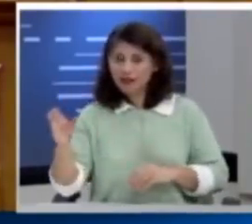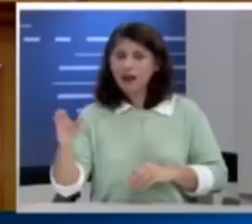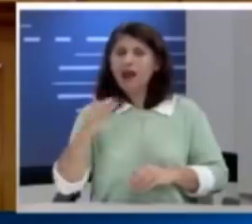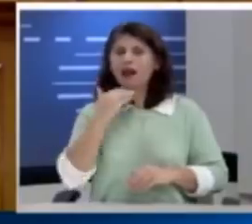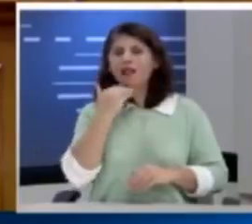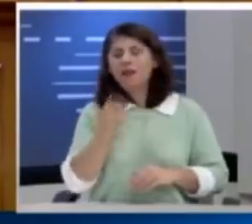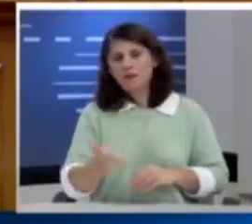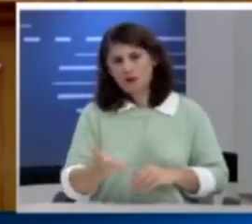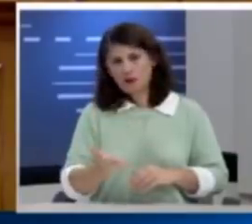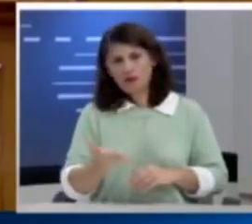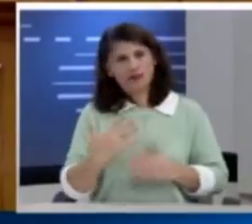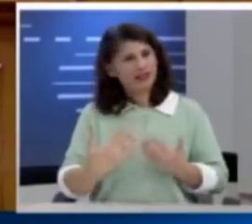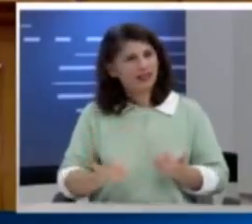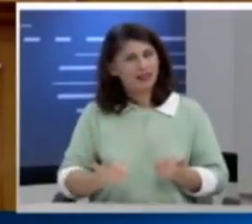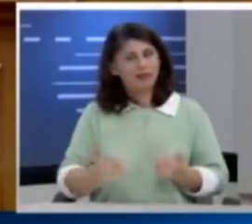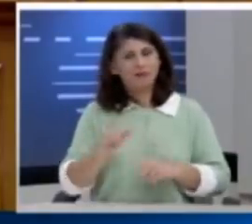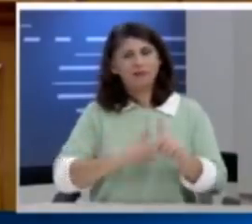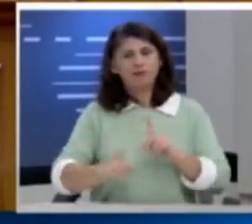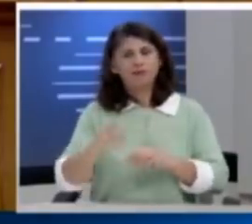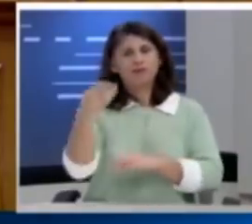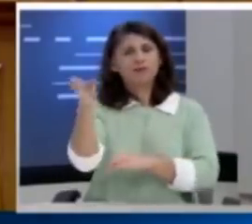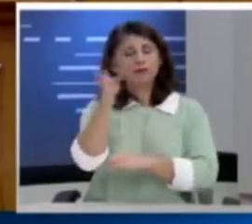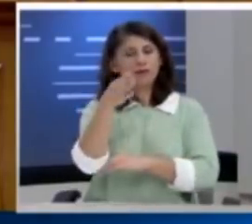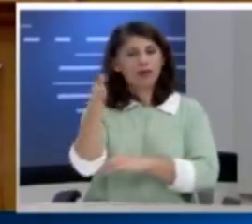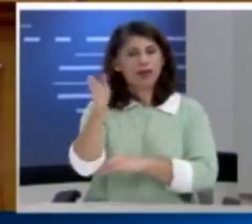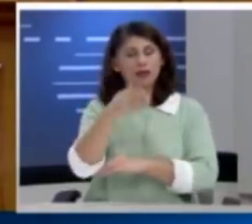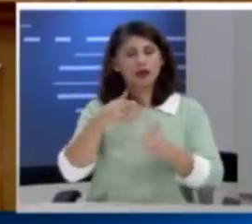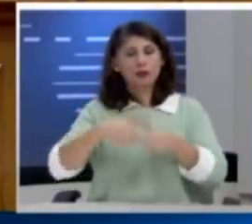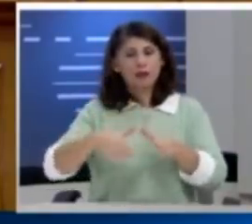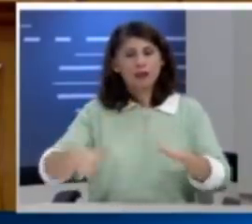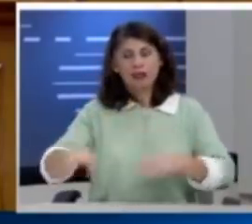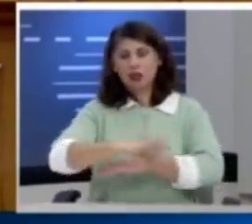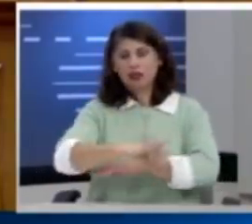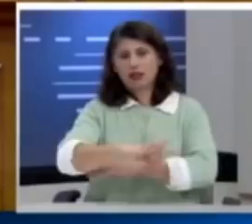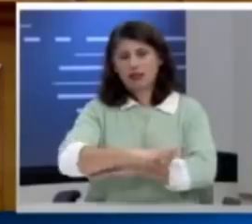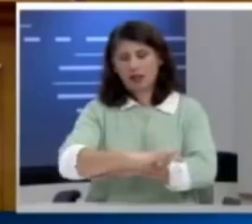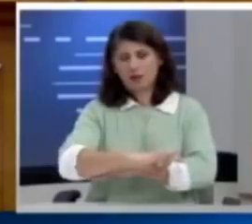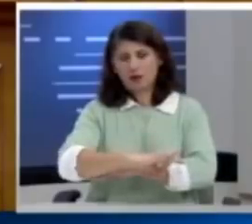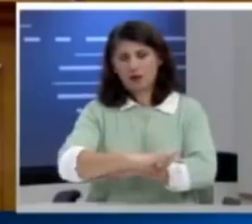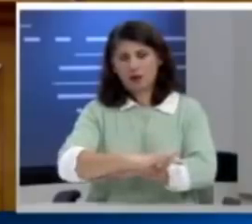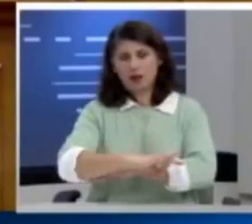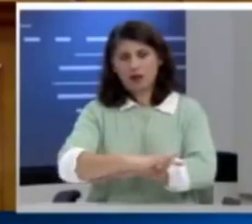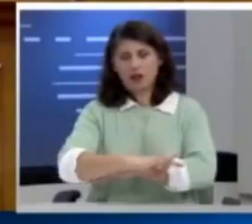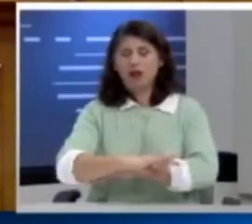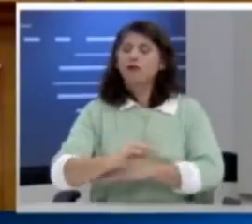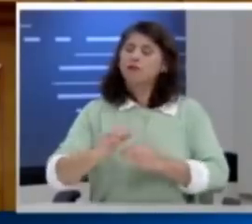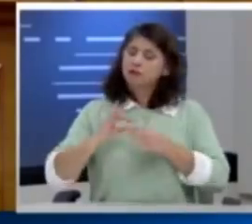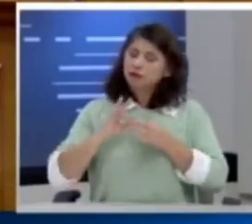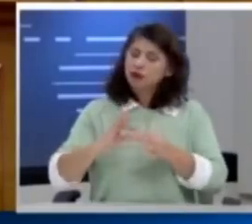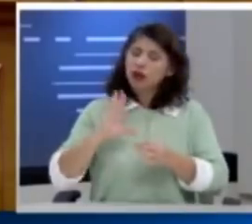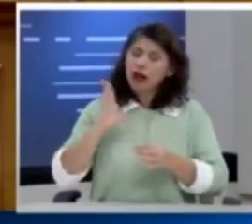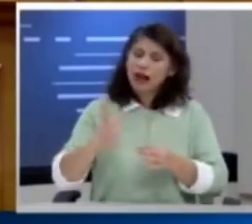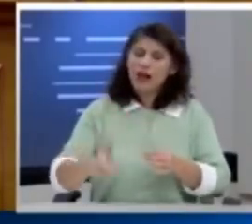δεν μπορούν να είναι όσοι έχουν γίνει σημεοφόροι των υπεριαλιστικών σχεδιασμών, που έσπηραν και συνεχίζουν